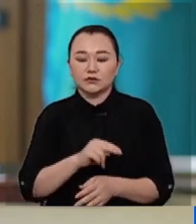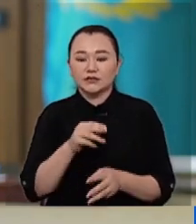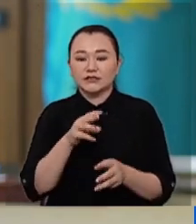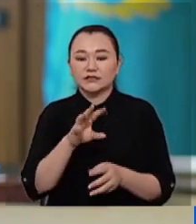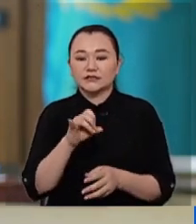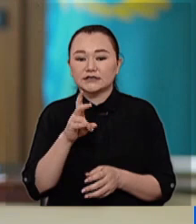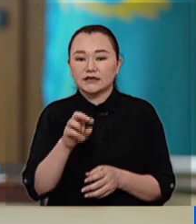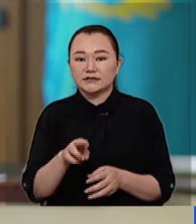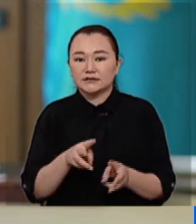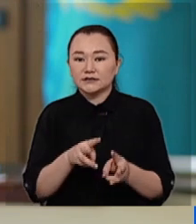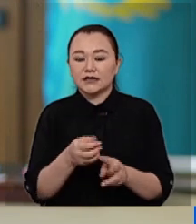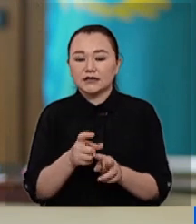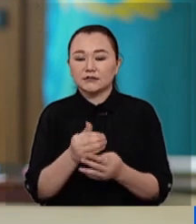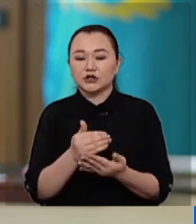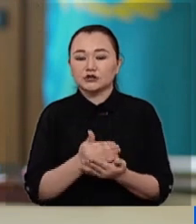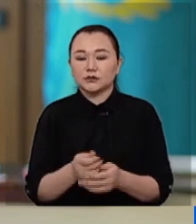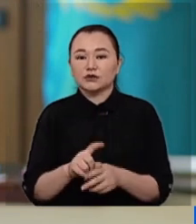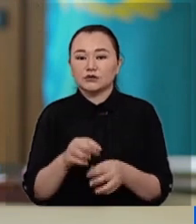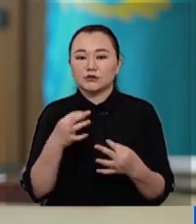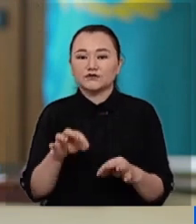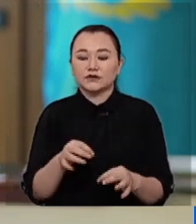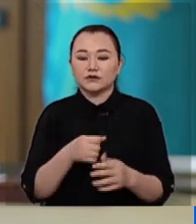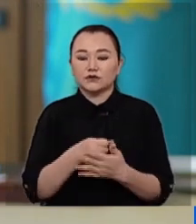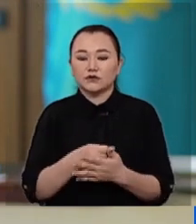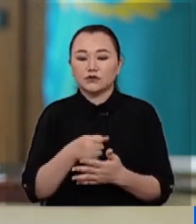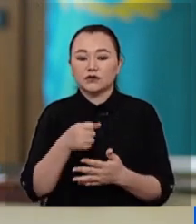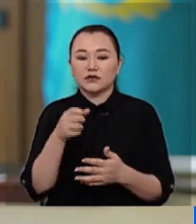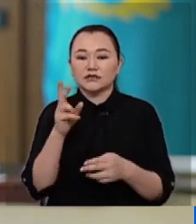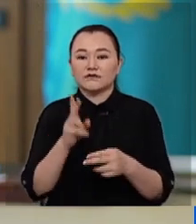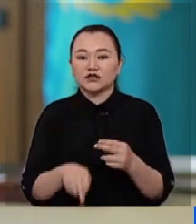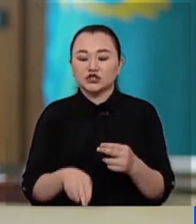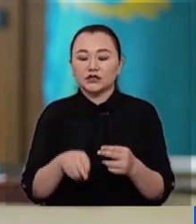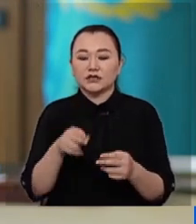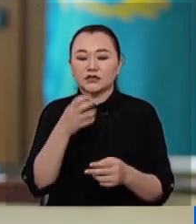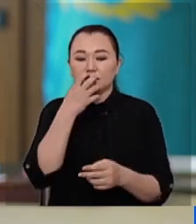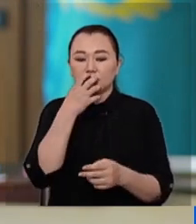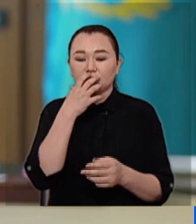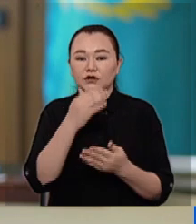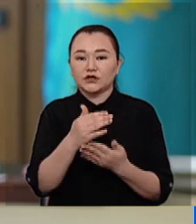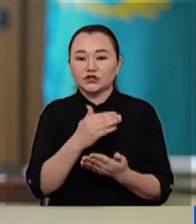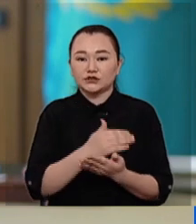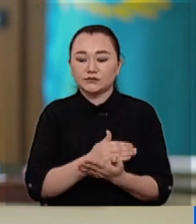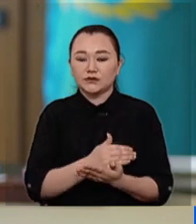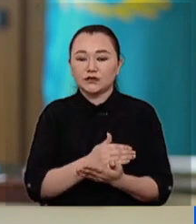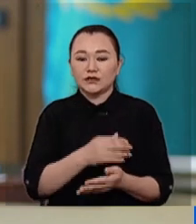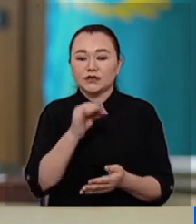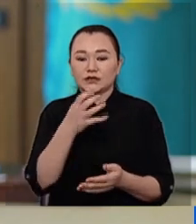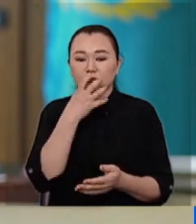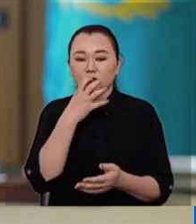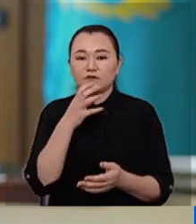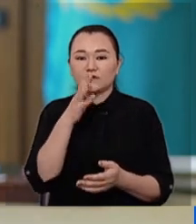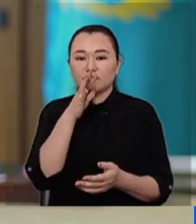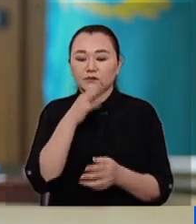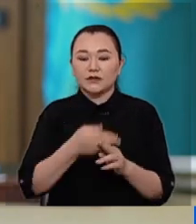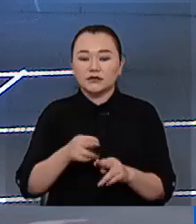в этом режиме, который позволит довести до логического завершения тепловой режим и тепловой сезон